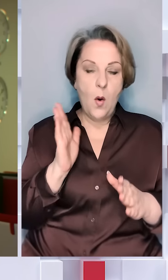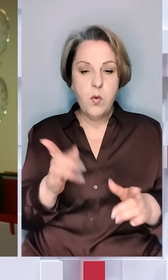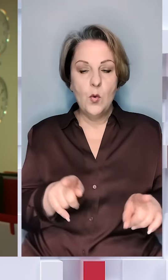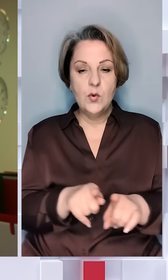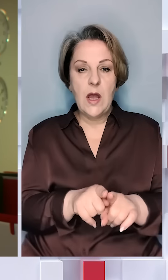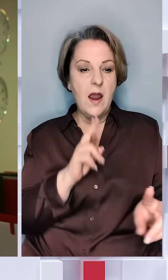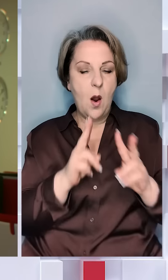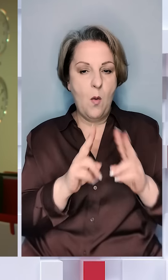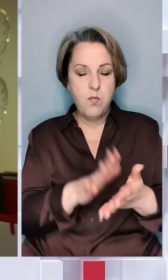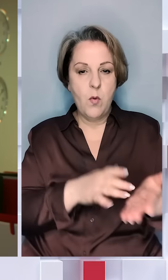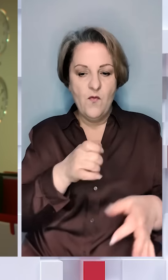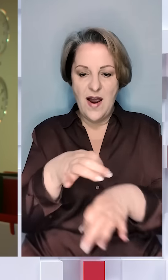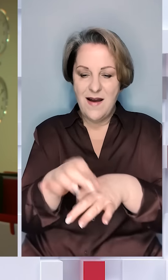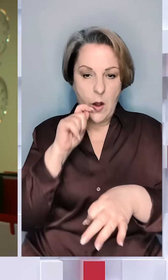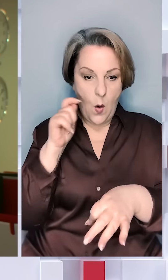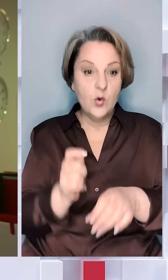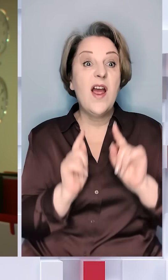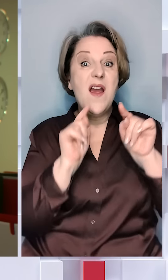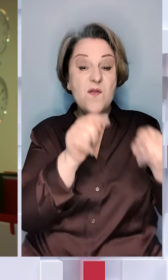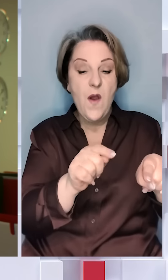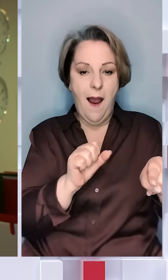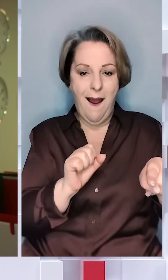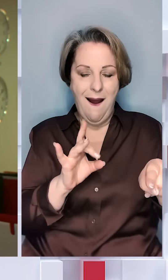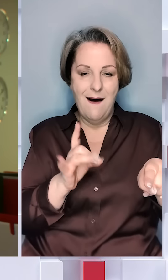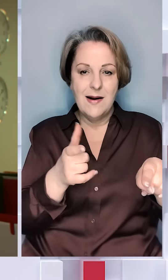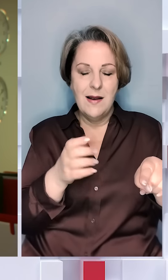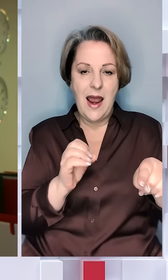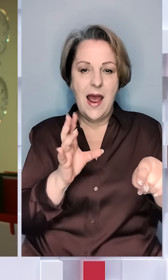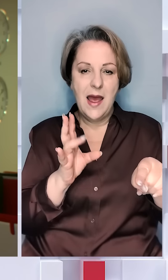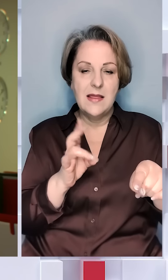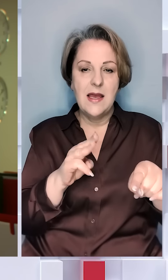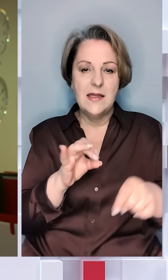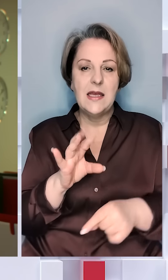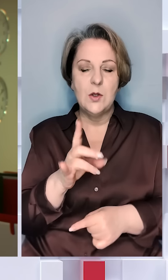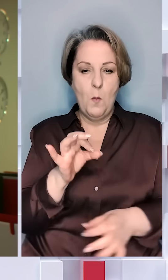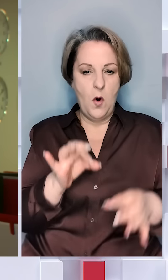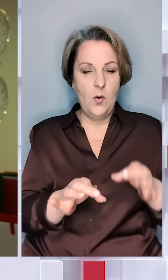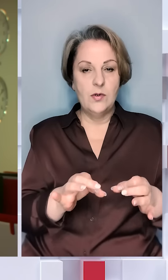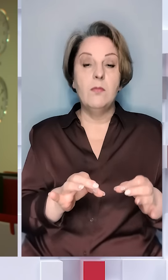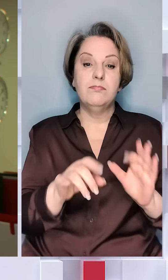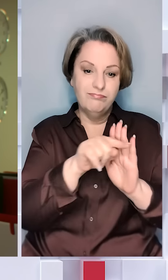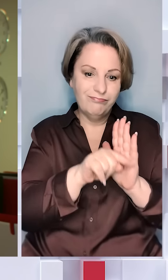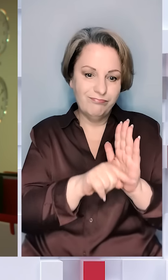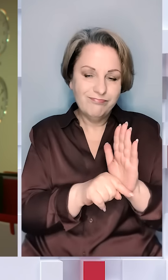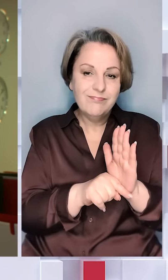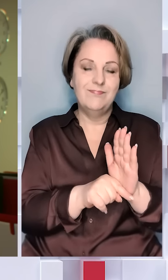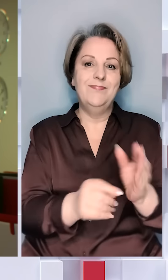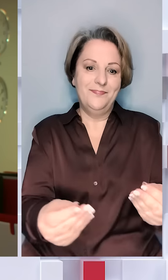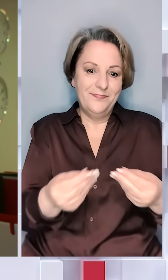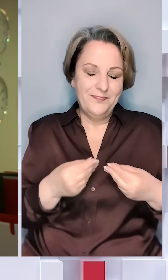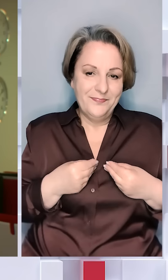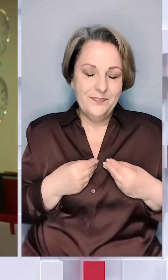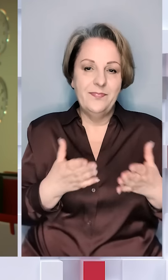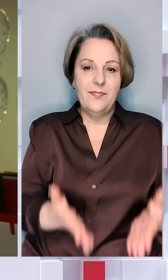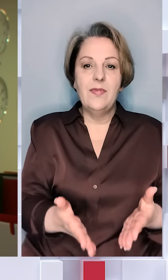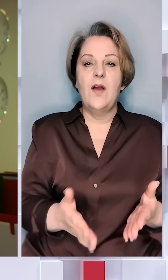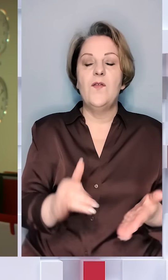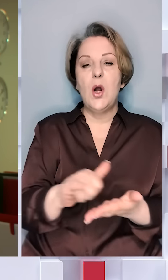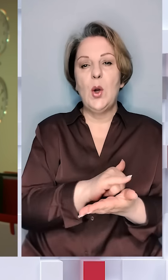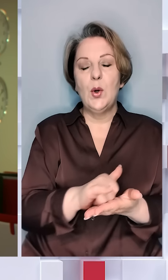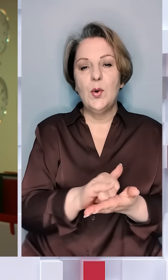про катування українця саме в аргентинському суді? Діліться із нами своїми думками у коментарях до цього ефіру на Ютубі. Ну і,